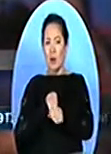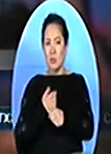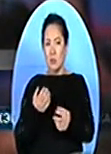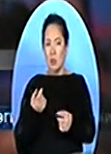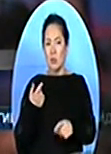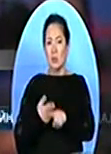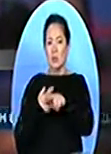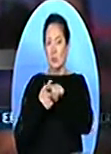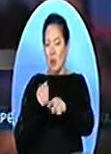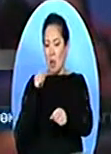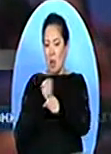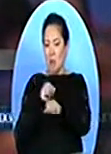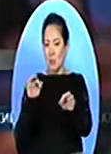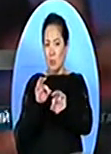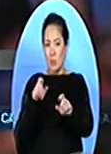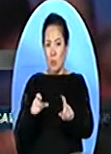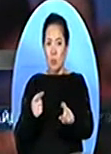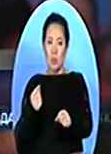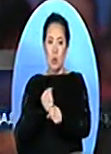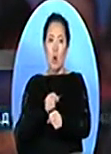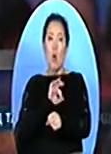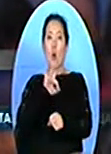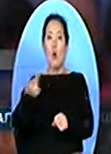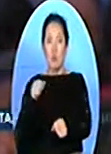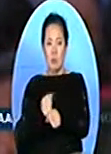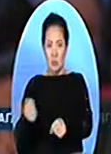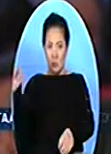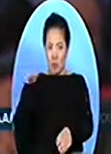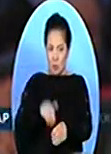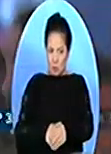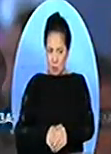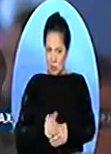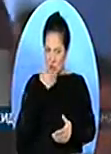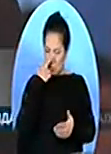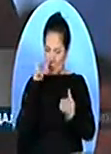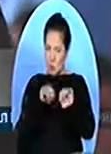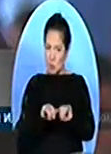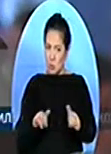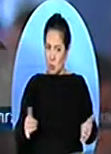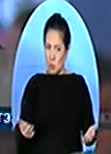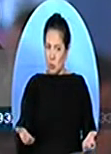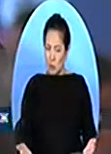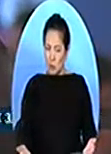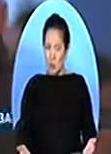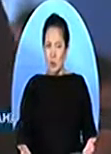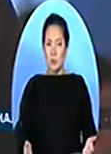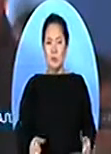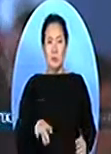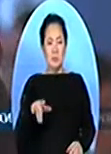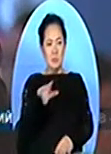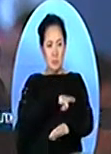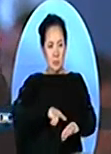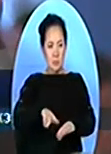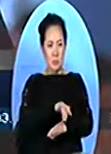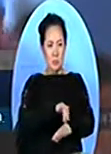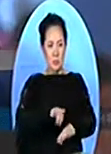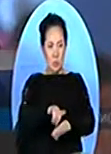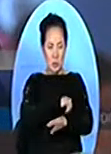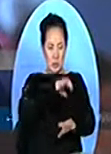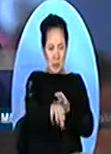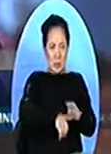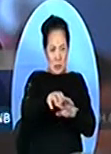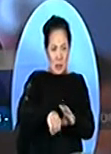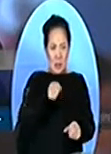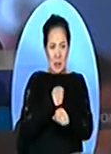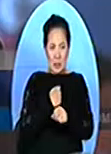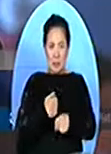шин. Тэгээ ажилгүй байсан хүнийг ажилд нь оронд нь авчлаа шин. Ингэж болох уу? Хөлгийн сайхан их нутгийн өрийн тал өвчүүг нь хатаж амьдрах